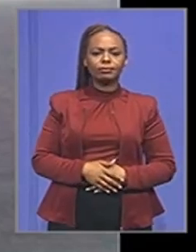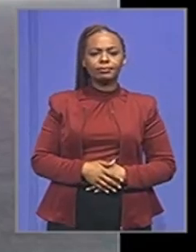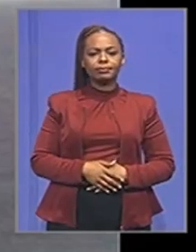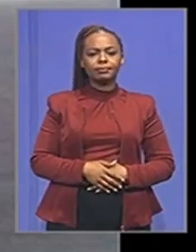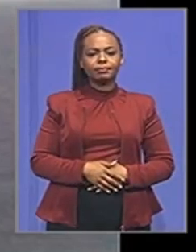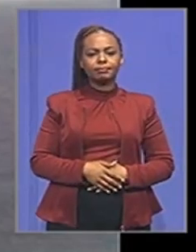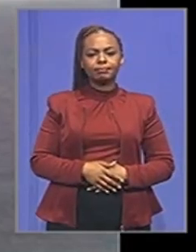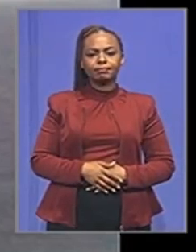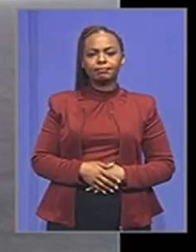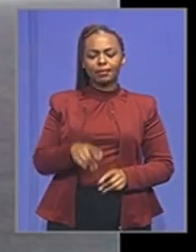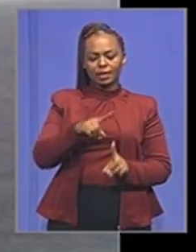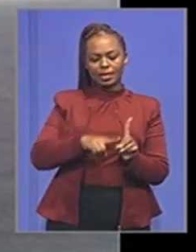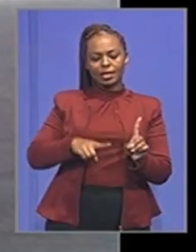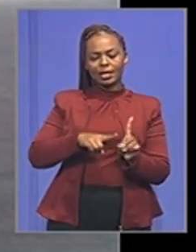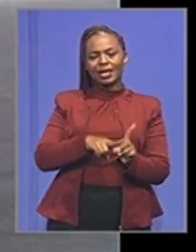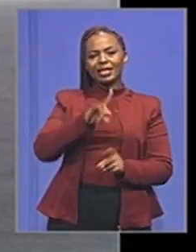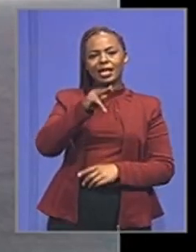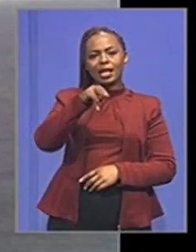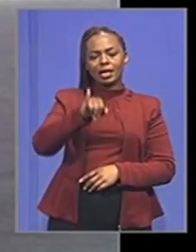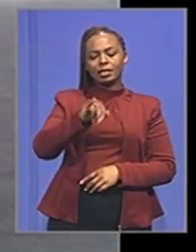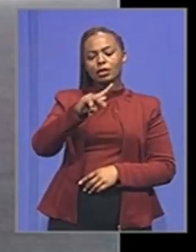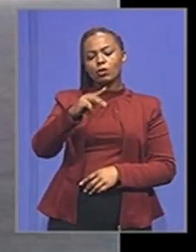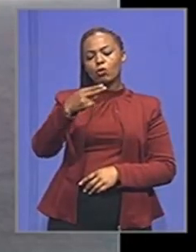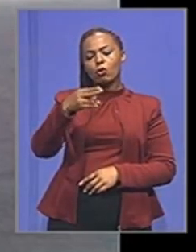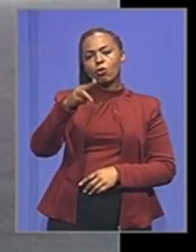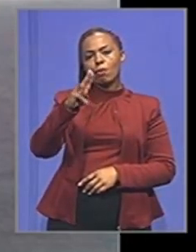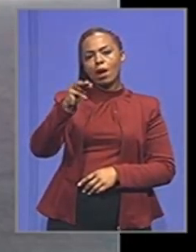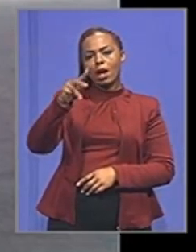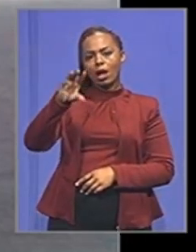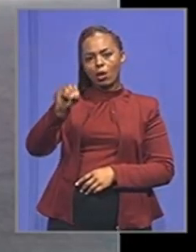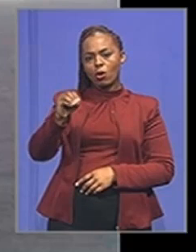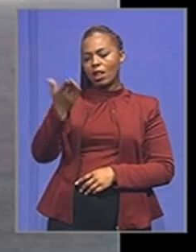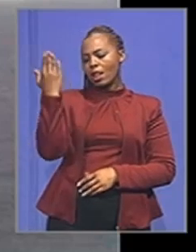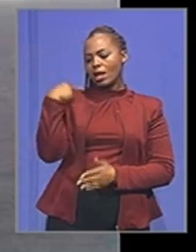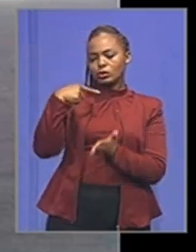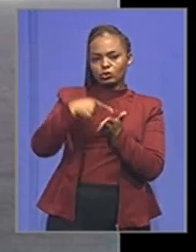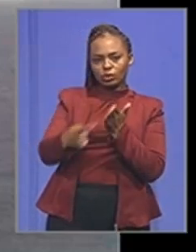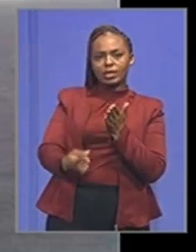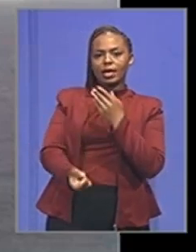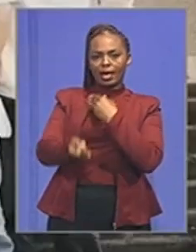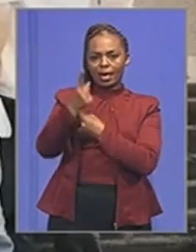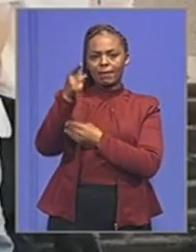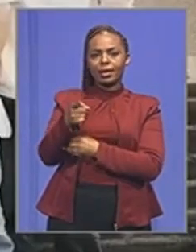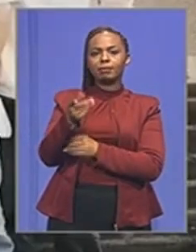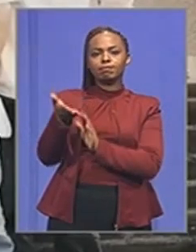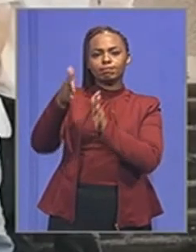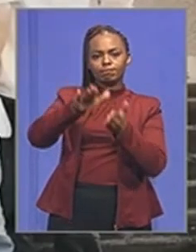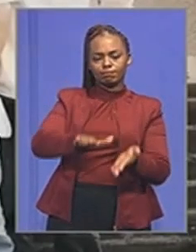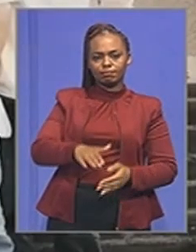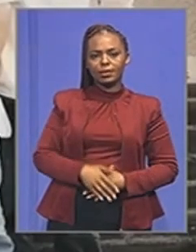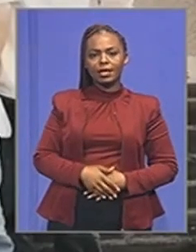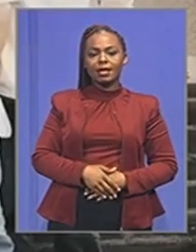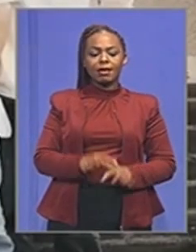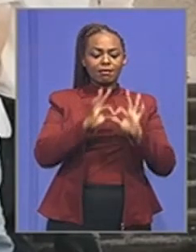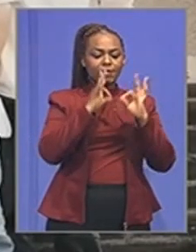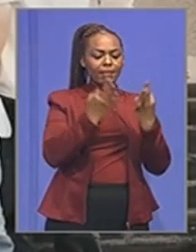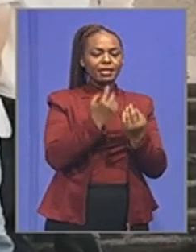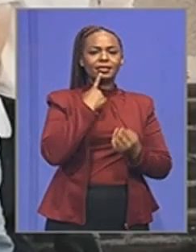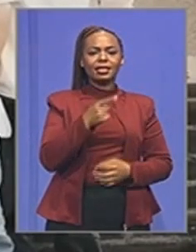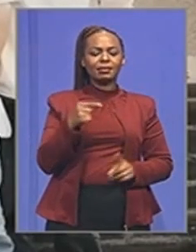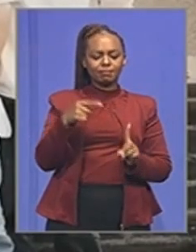Delani Khumalo wa mengwage 14 o timetse ka moshupologo beke ya go feta. Balapa la Khumalo ba re o tlogile gae go